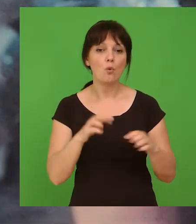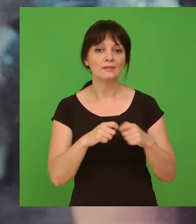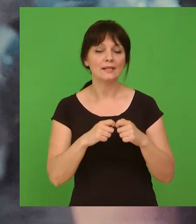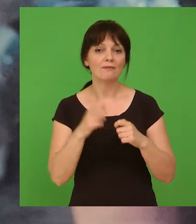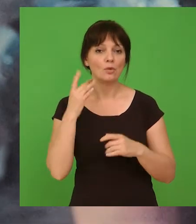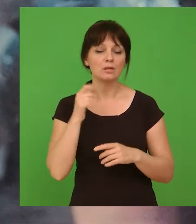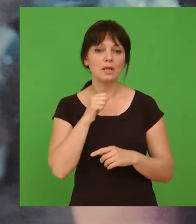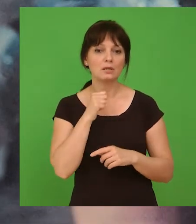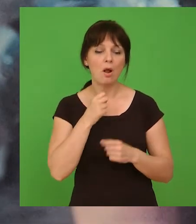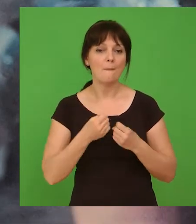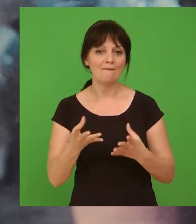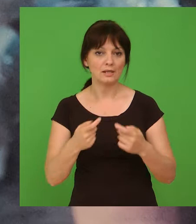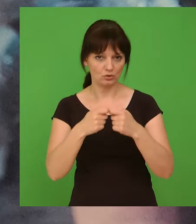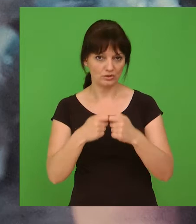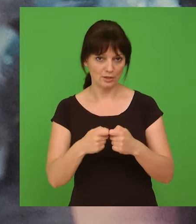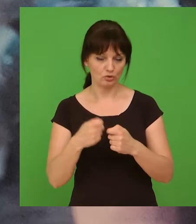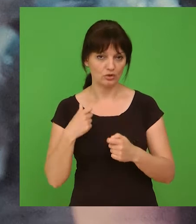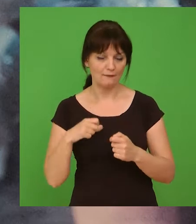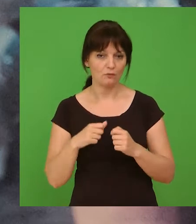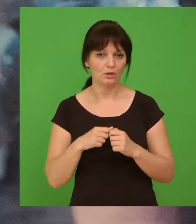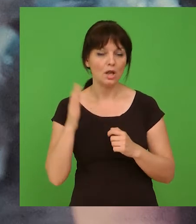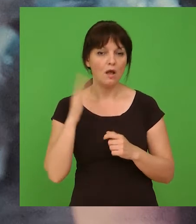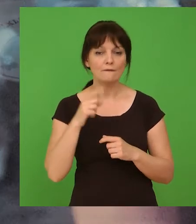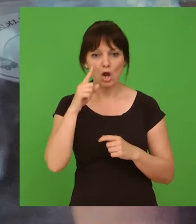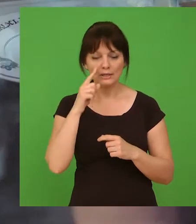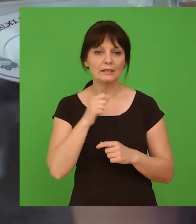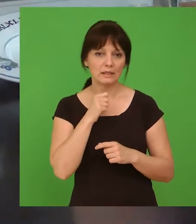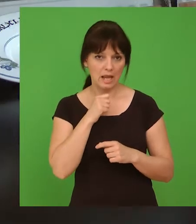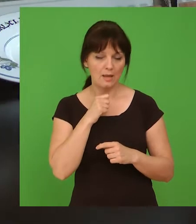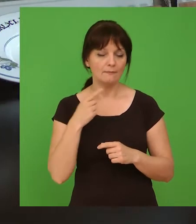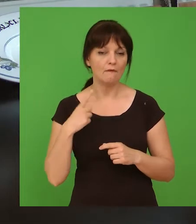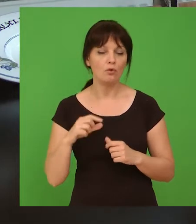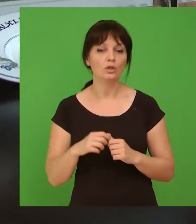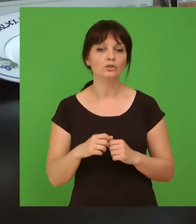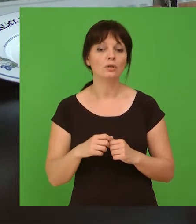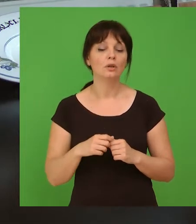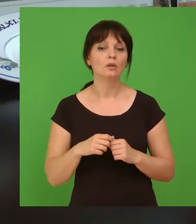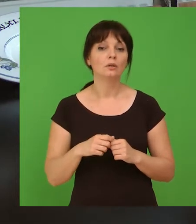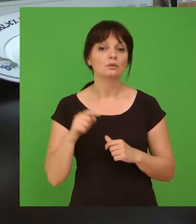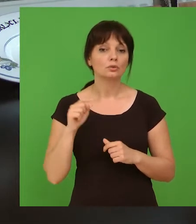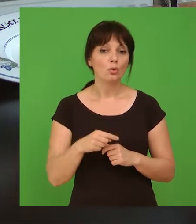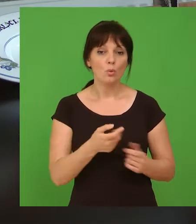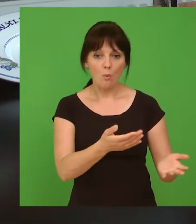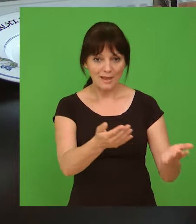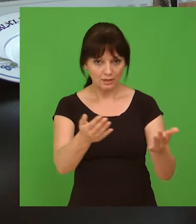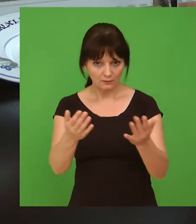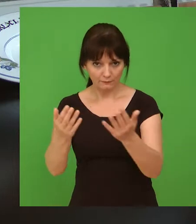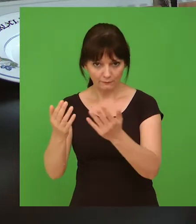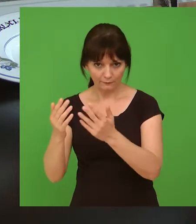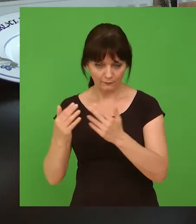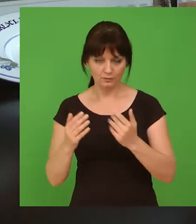Billy Graham evangelizációs társaság volt, név szerint Franklin Graham, aki a meghívó fél volt, a mi